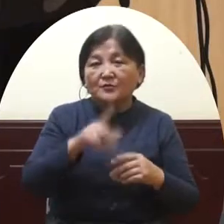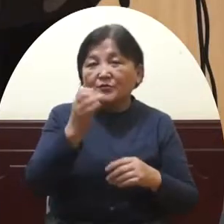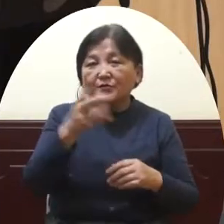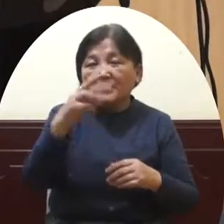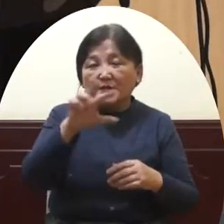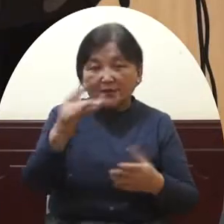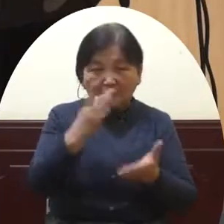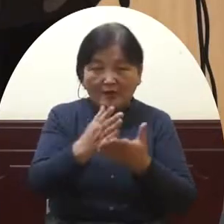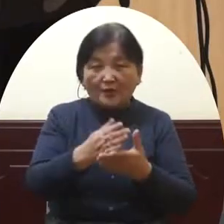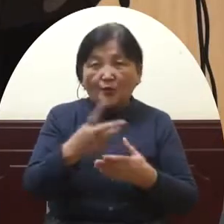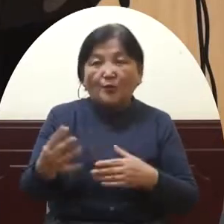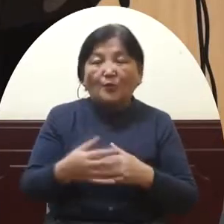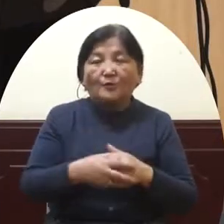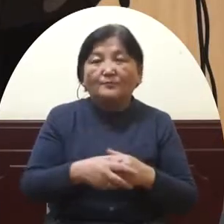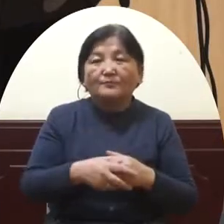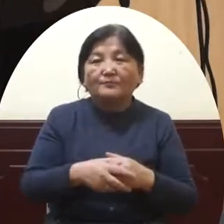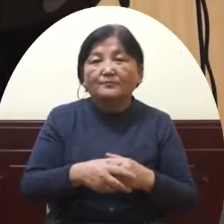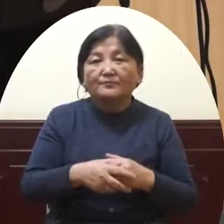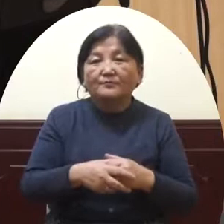Монголын улс төрийн үзэл бодолтой